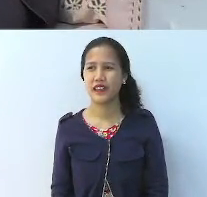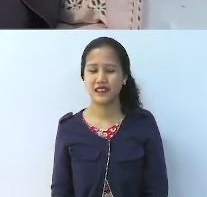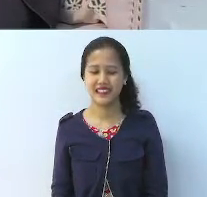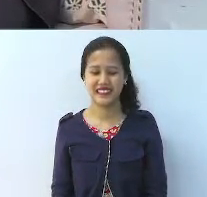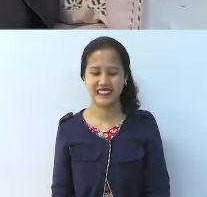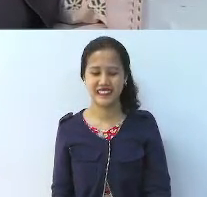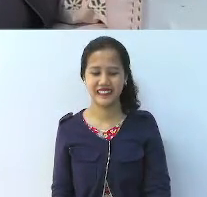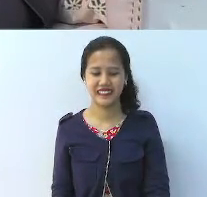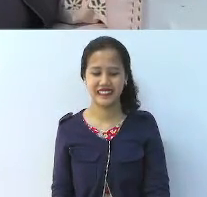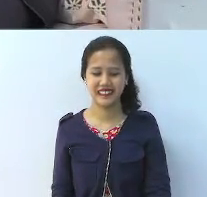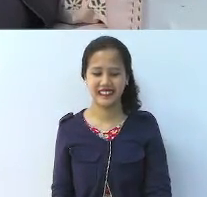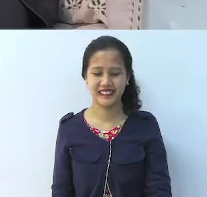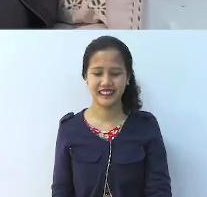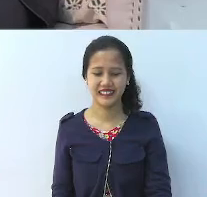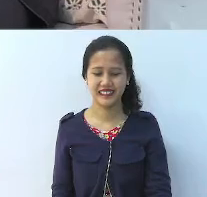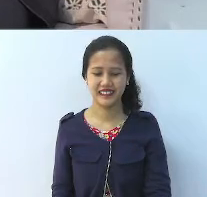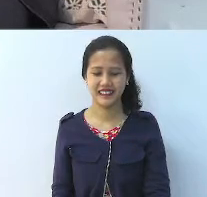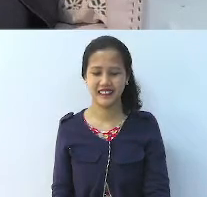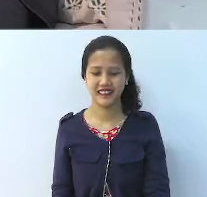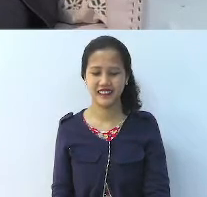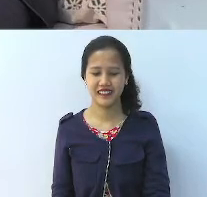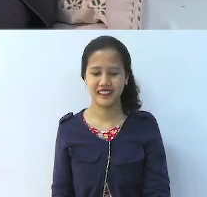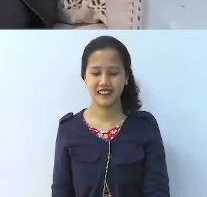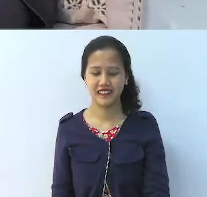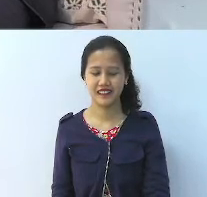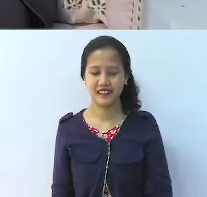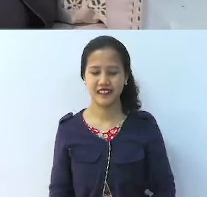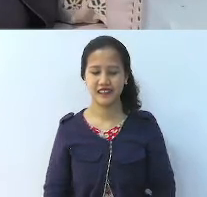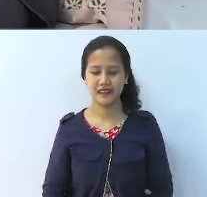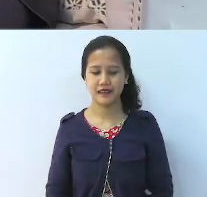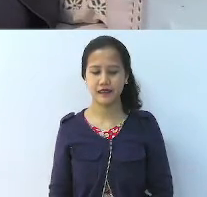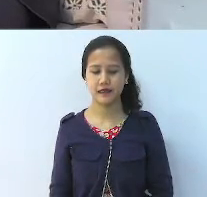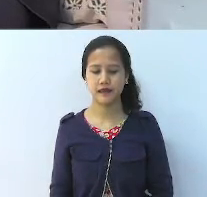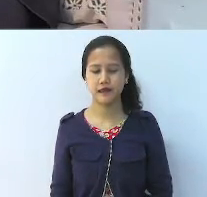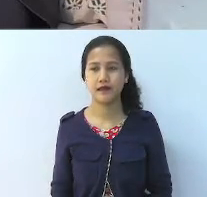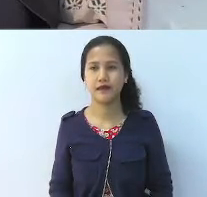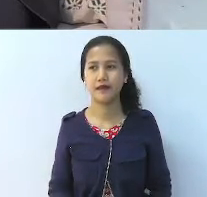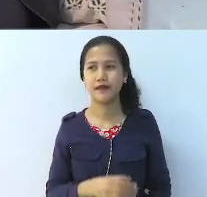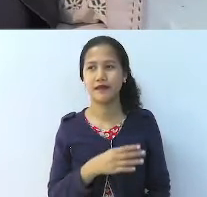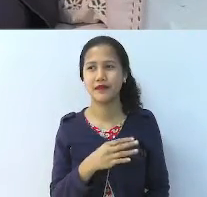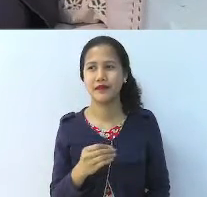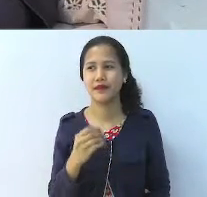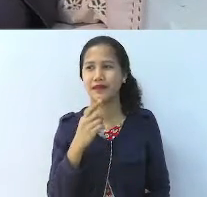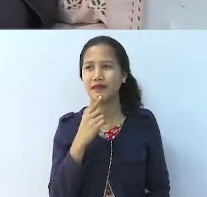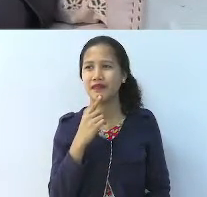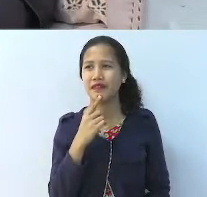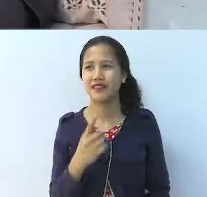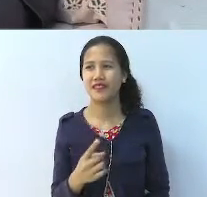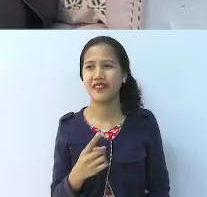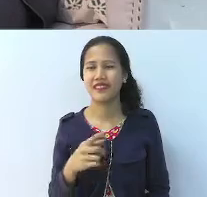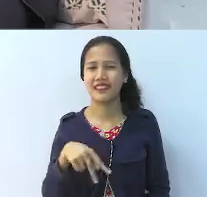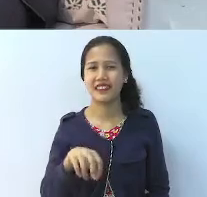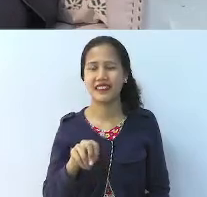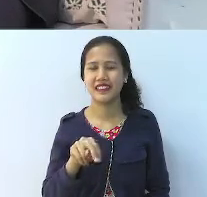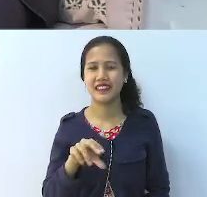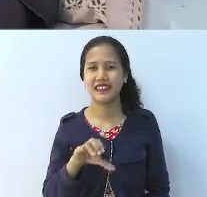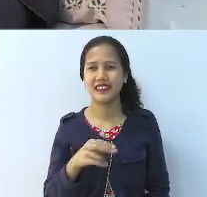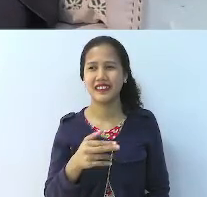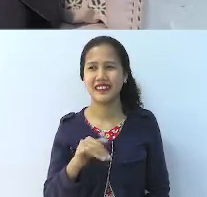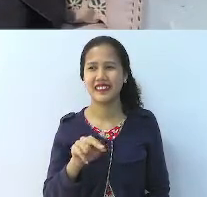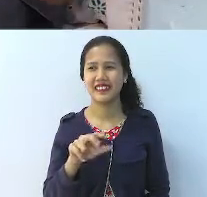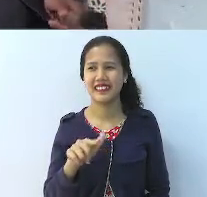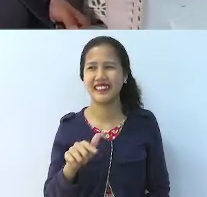sabi mo mananalo yun dahil kinumpleto niya. Okay, sige. Congrats. Congrats, Romier, saka